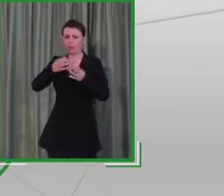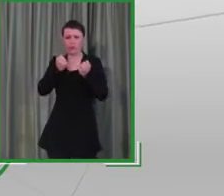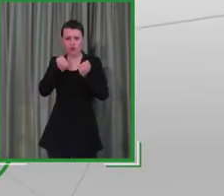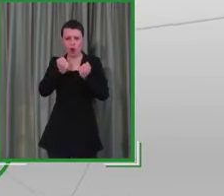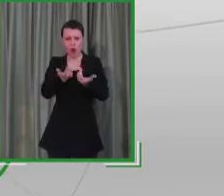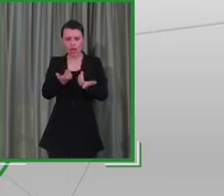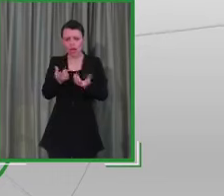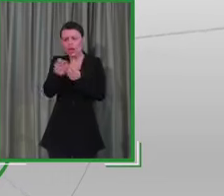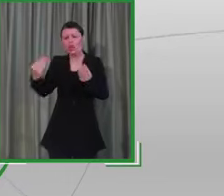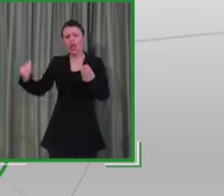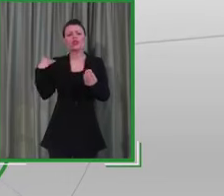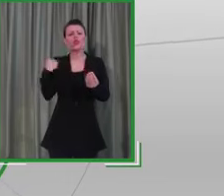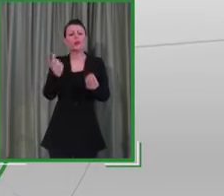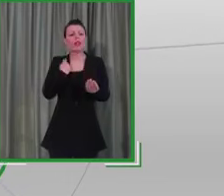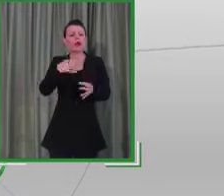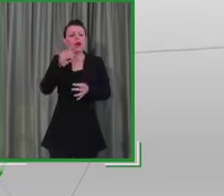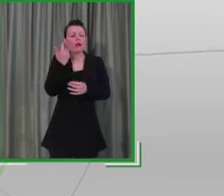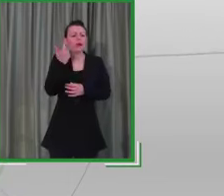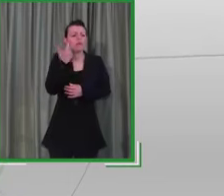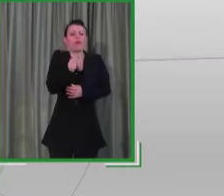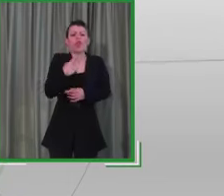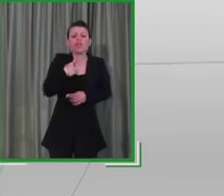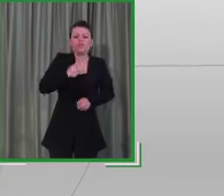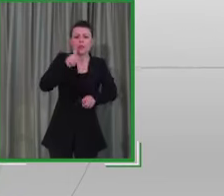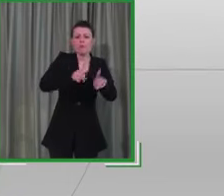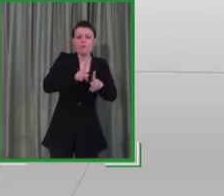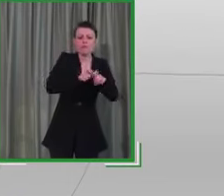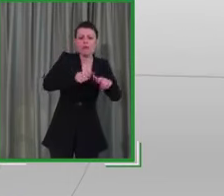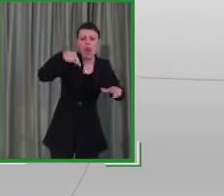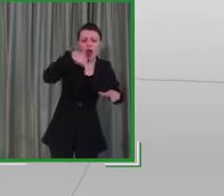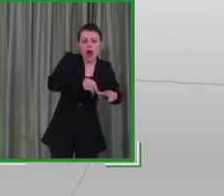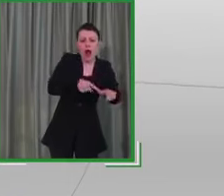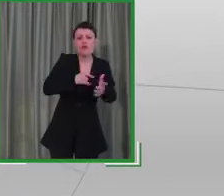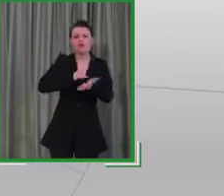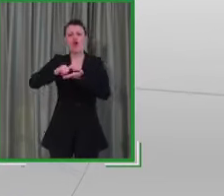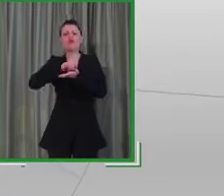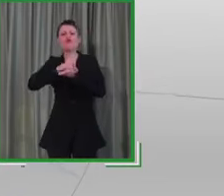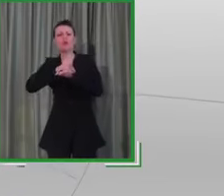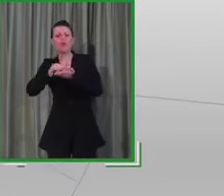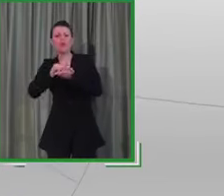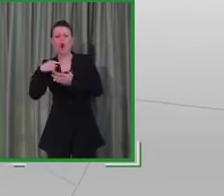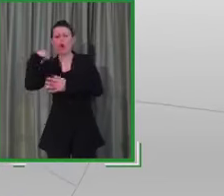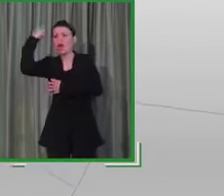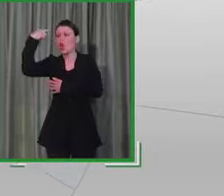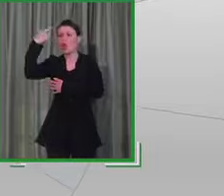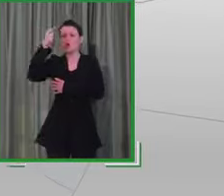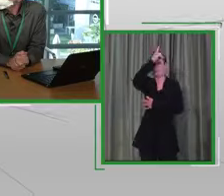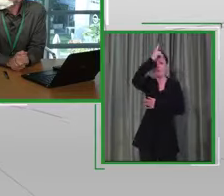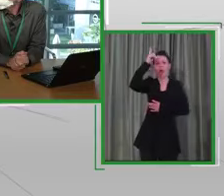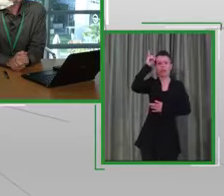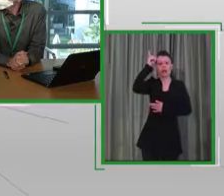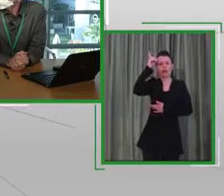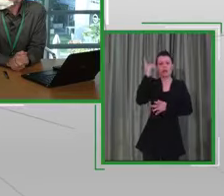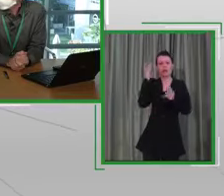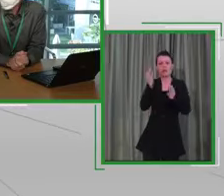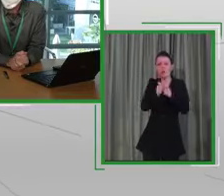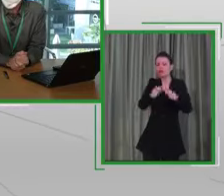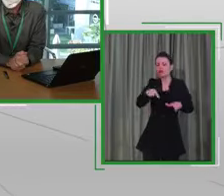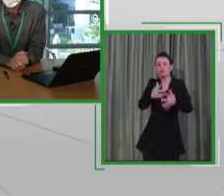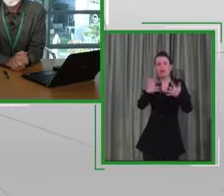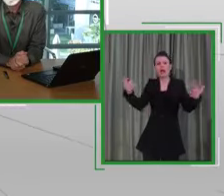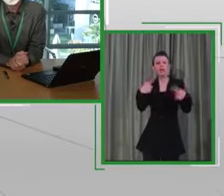poi come mai anche new york londra madrid di fatto